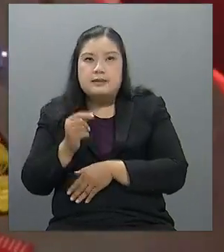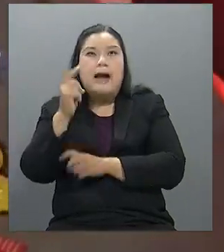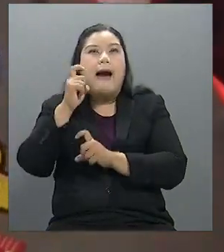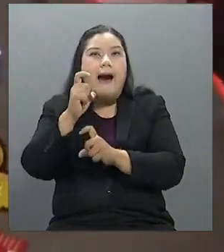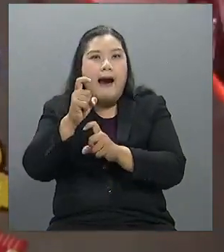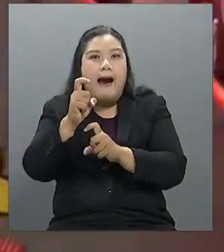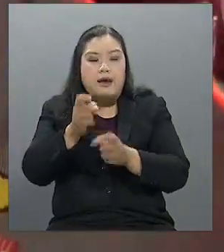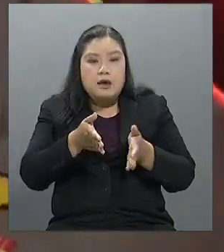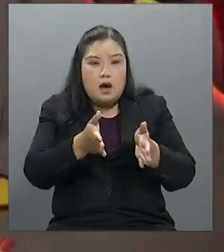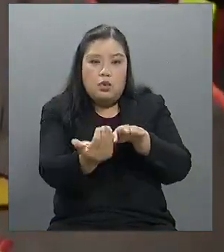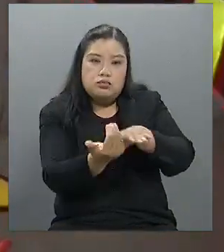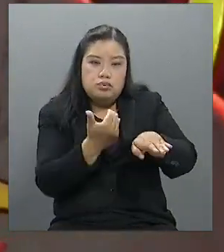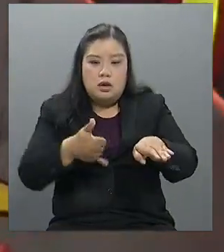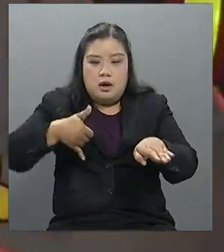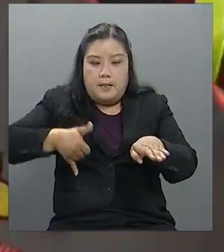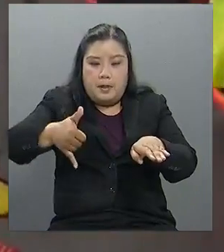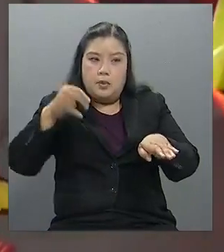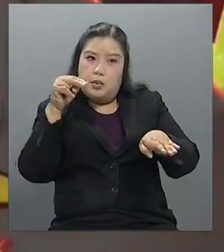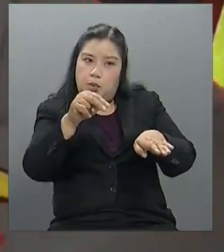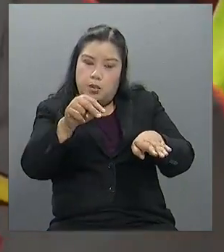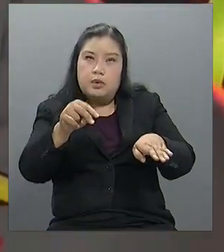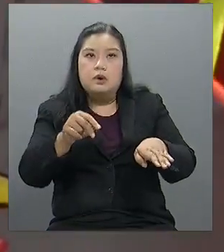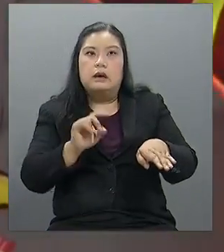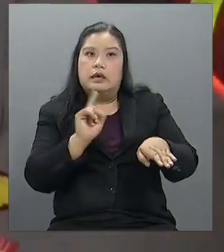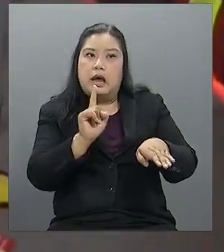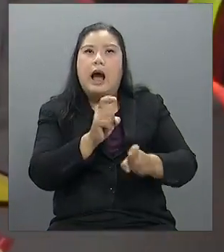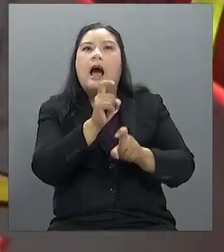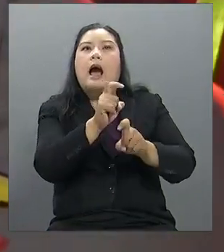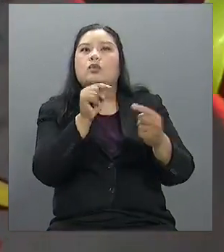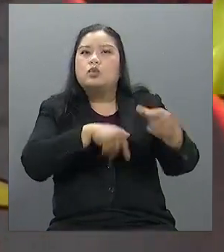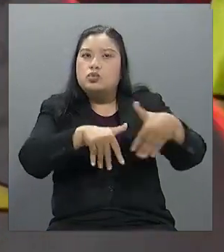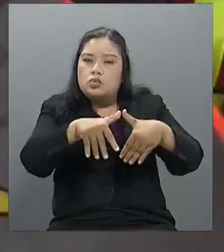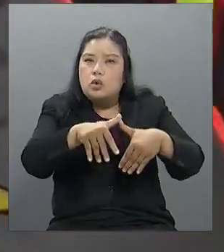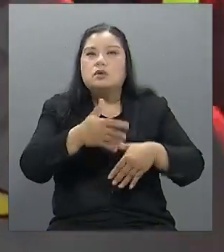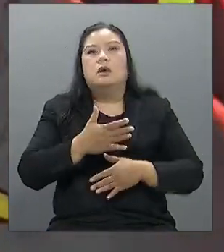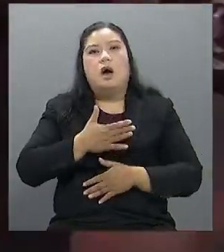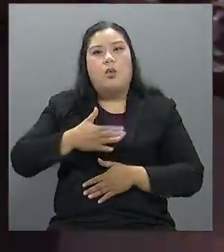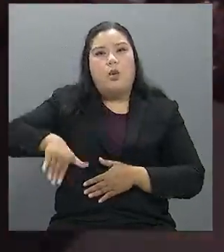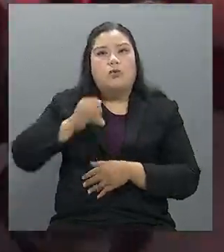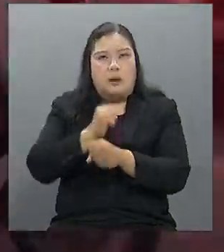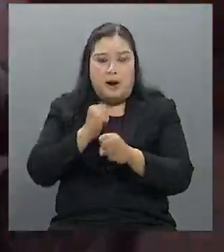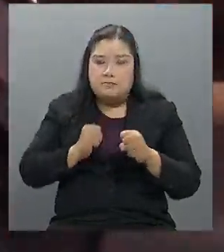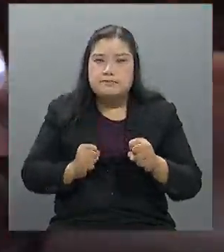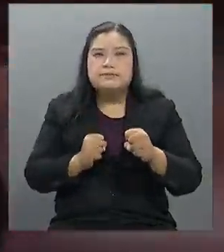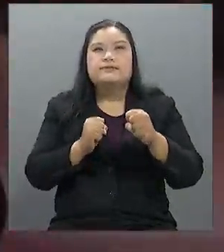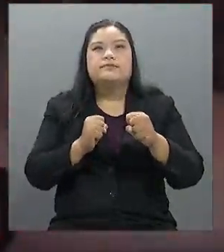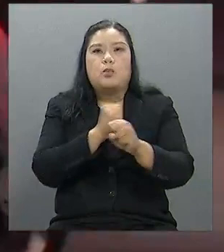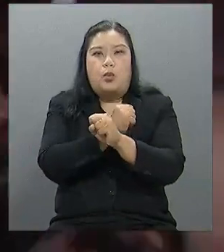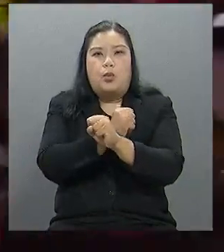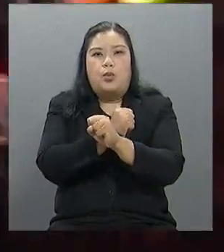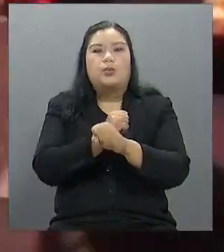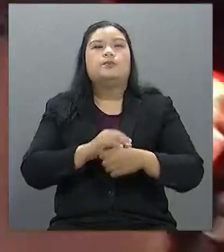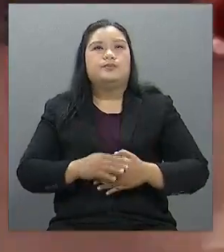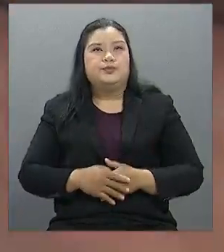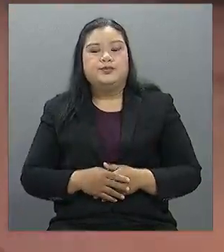ภัยที่อาจจะเกิดขึ้นได้กับประชาชนนะครับเราก็พยายามทำให้ดีที่สุดแล้วครับ ขณะ